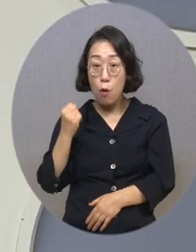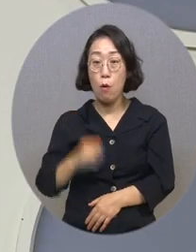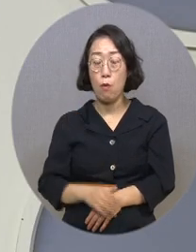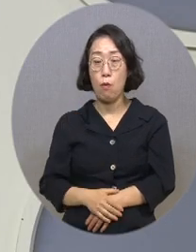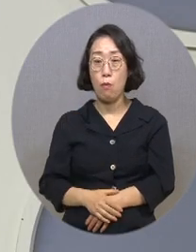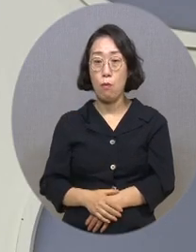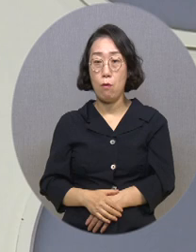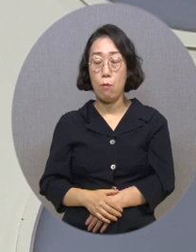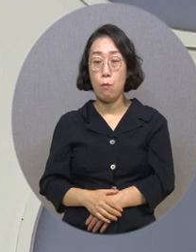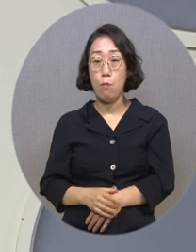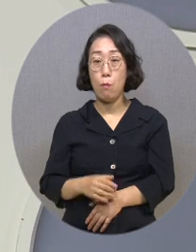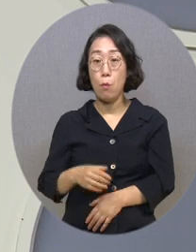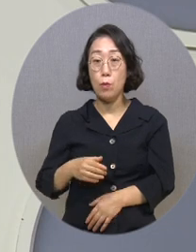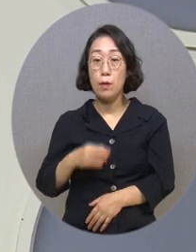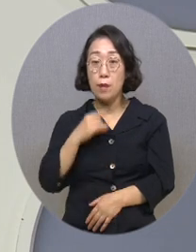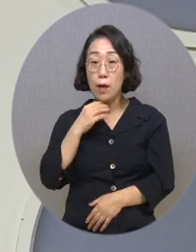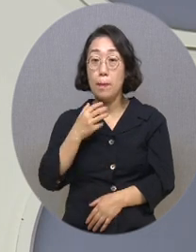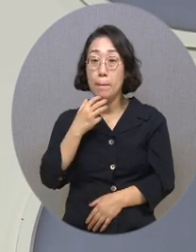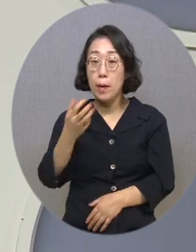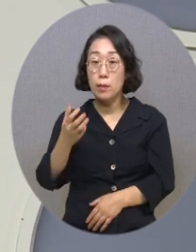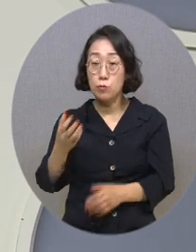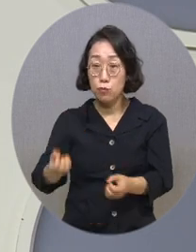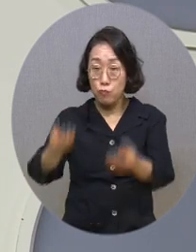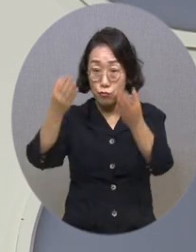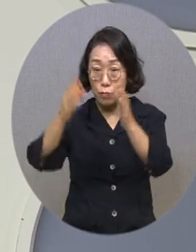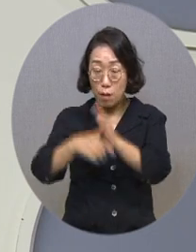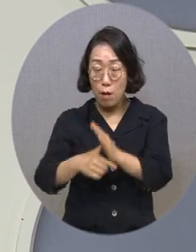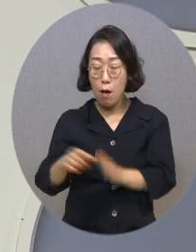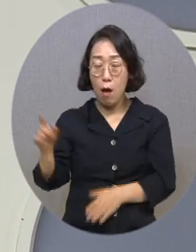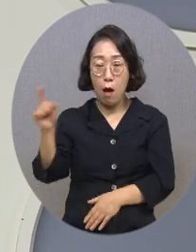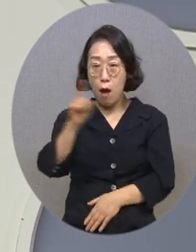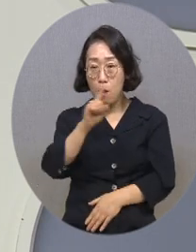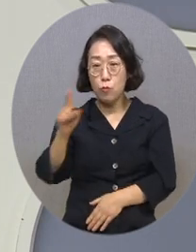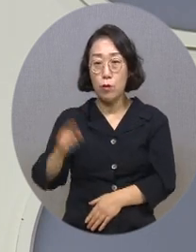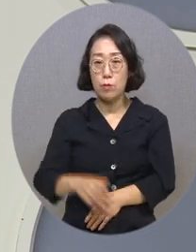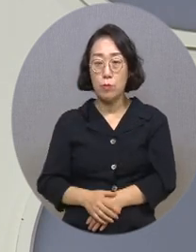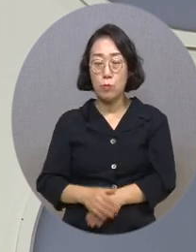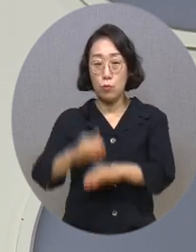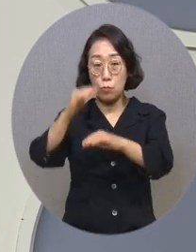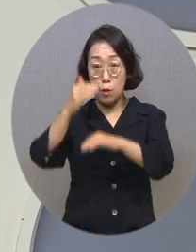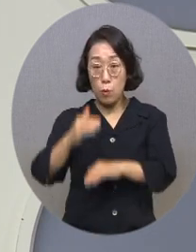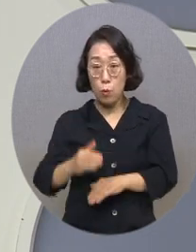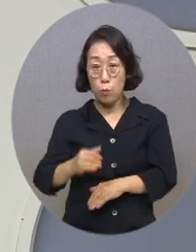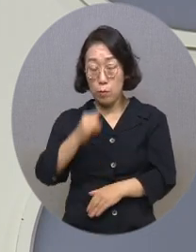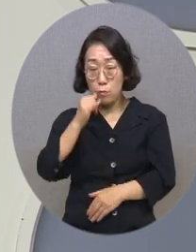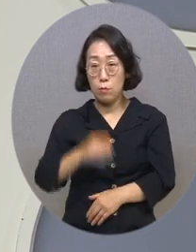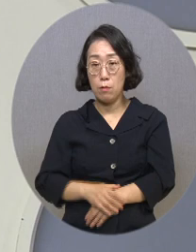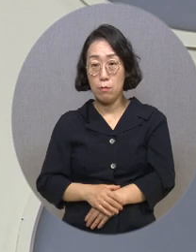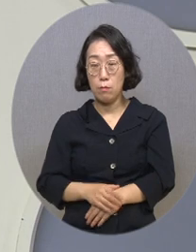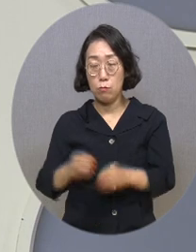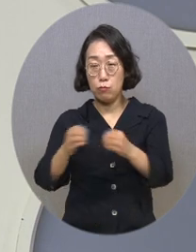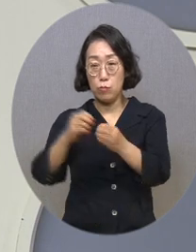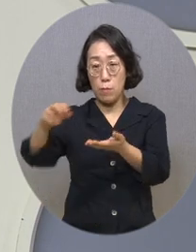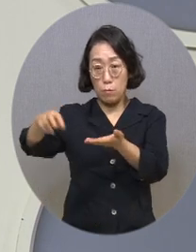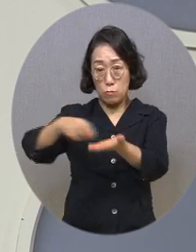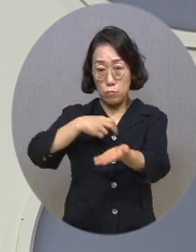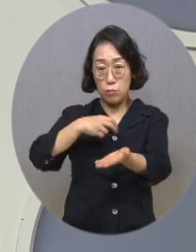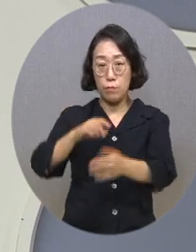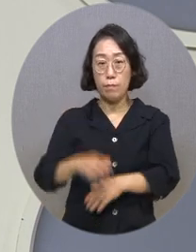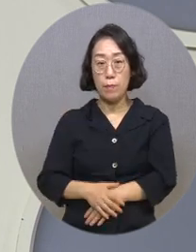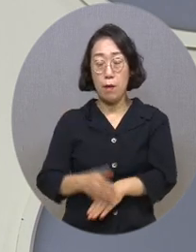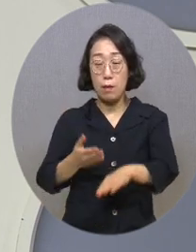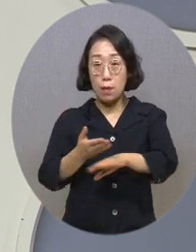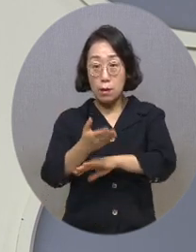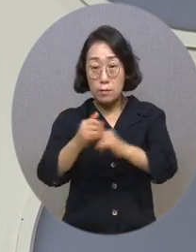저 팔순 때 아무한테도 제가 메시지 내용을 갖고 있는데 그 메시지를 보니까